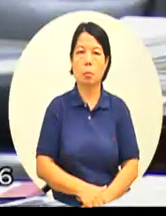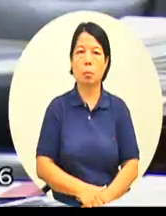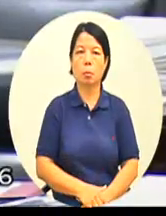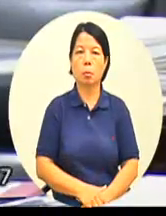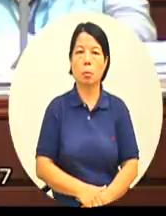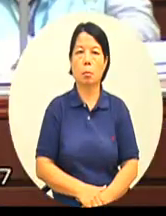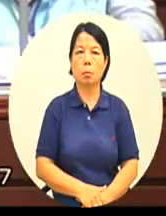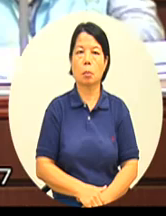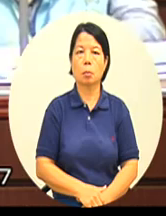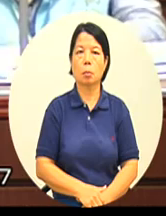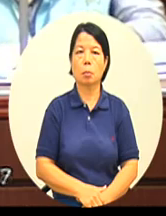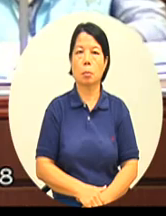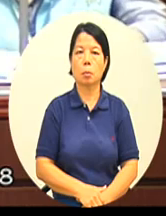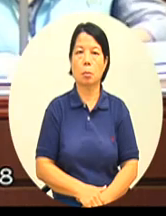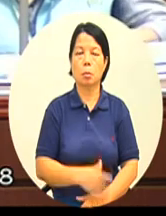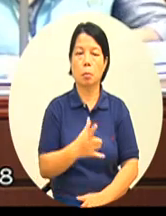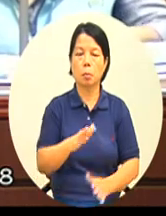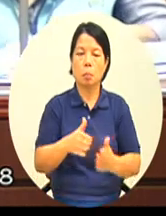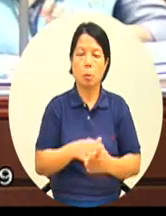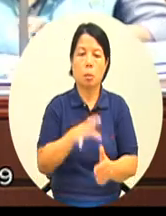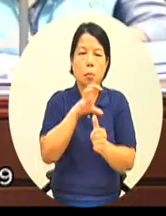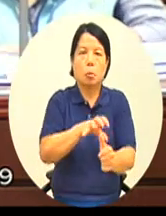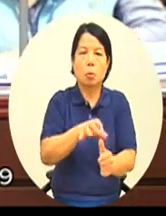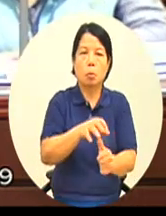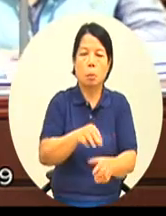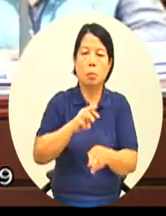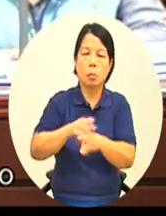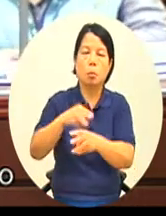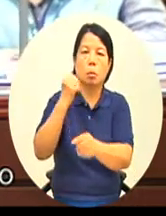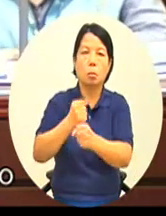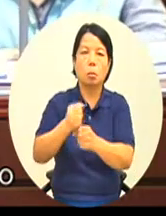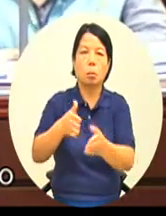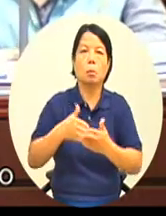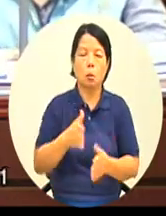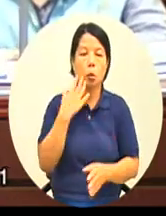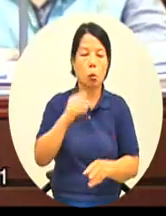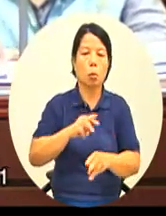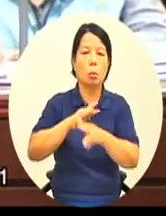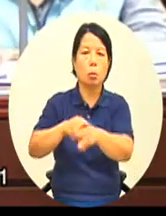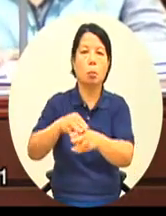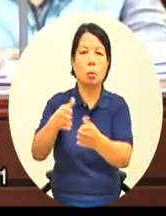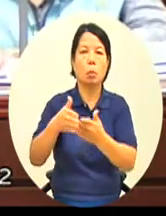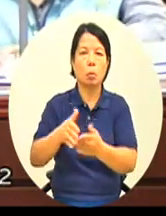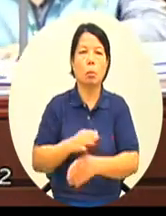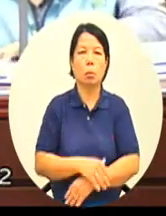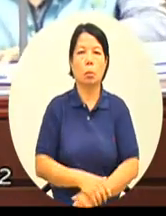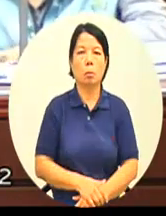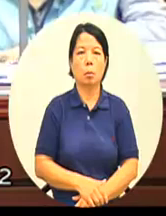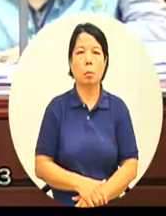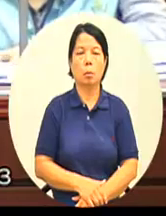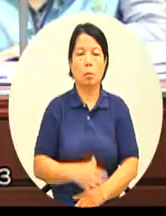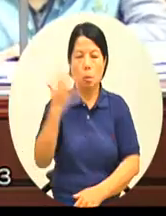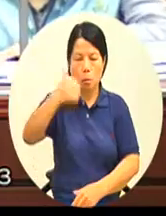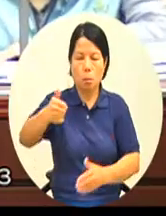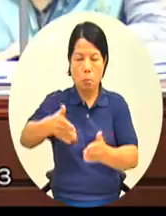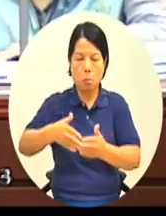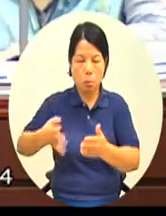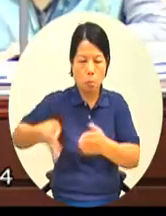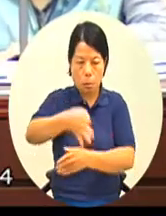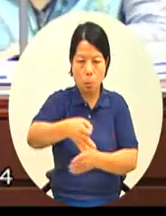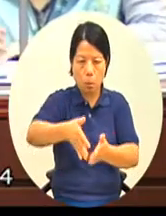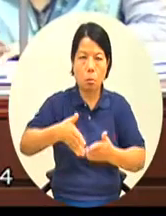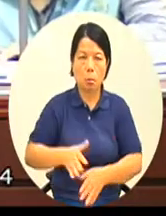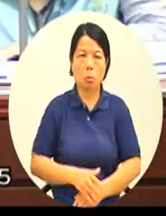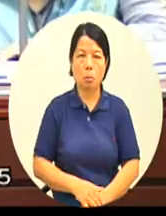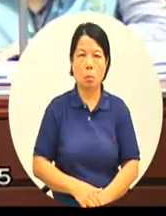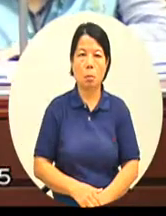他那一天是不能强迫劳工出勤，但是如果他出勤的话，雇主已给他工资，所